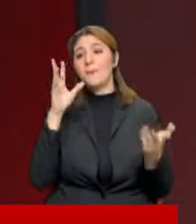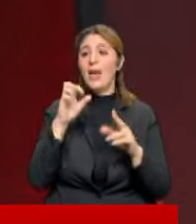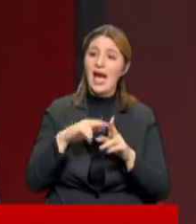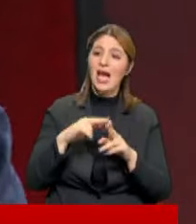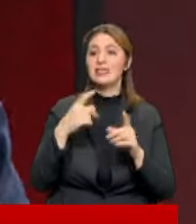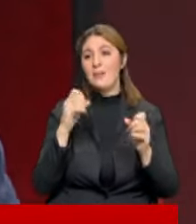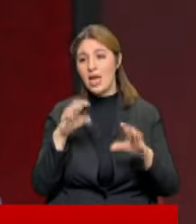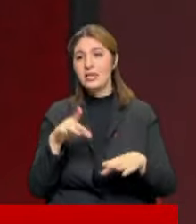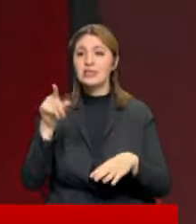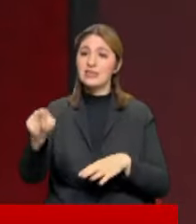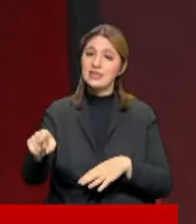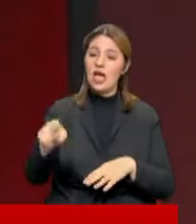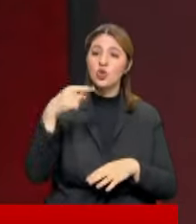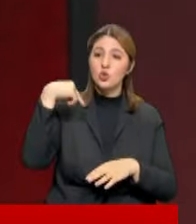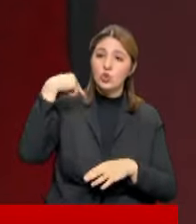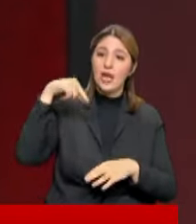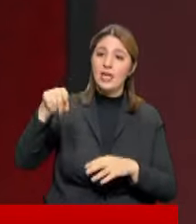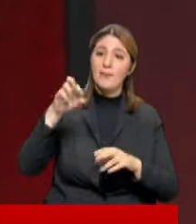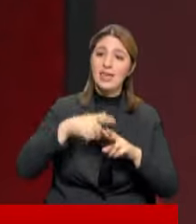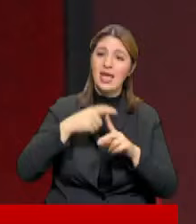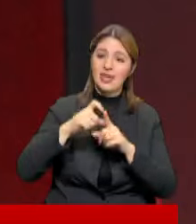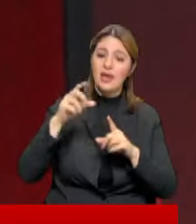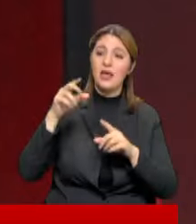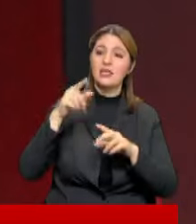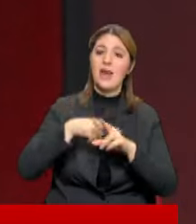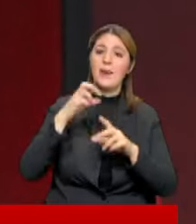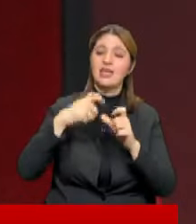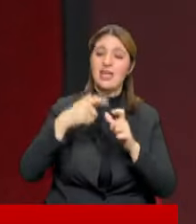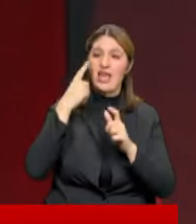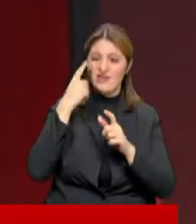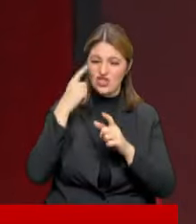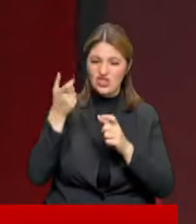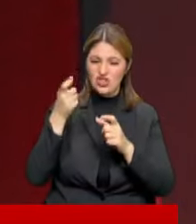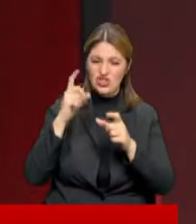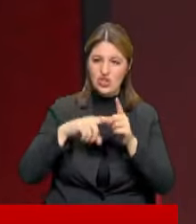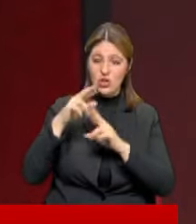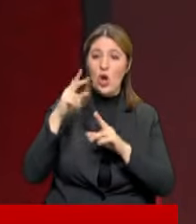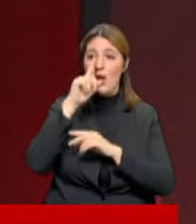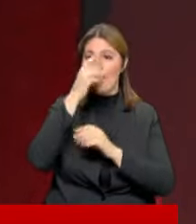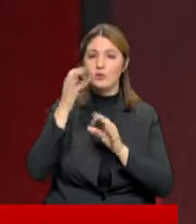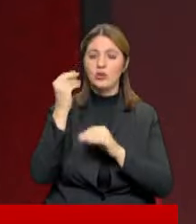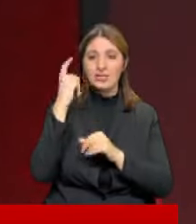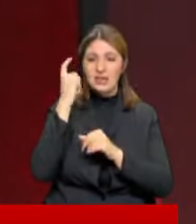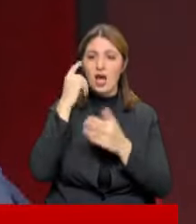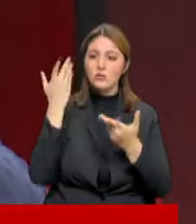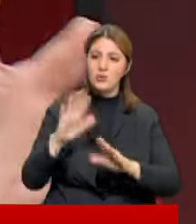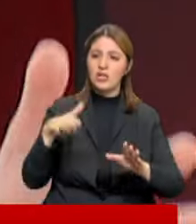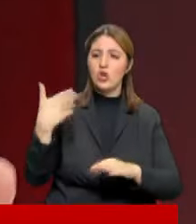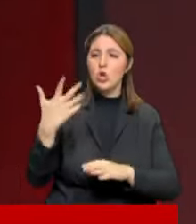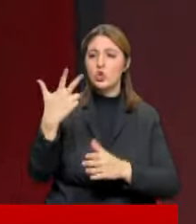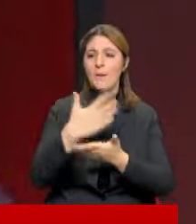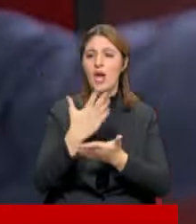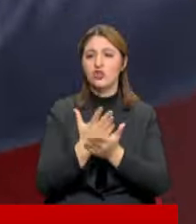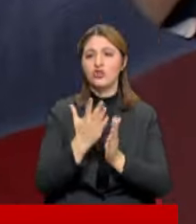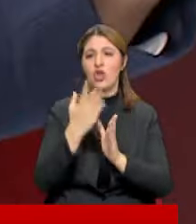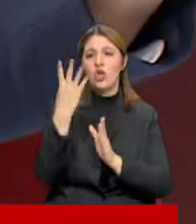örgütü silahı bırakır Siz de Suriye'deki PYD YPG terör örgütü devletçi özerkliğini tanırsınız özerkliği tanıdıktan sonra üç parça